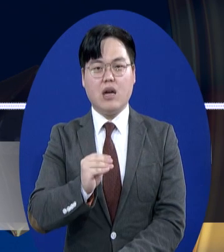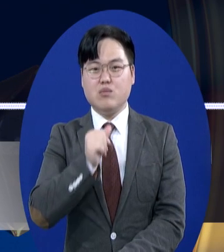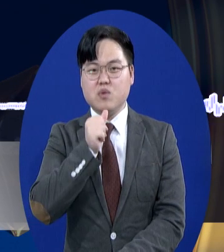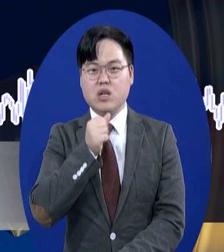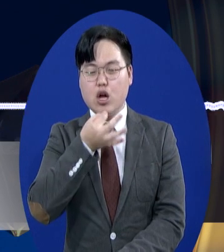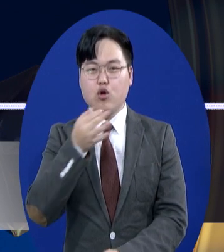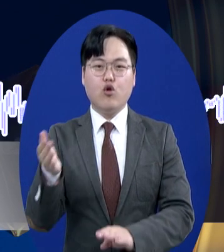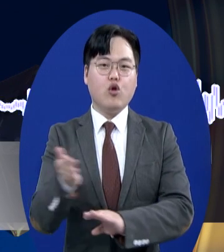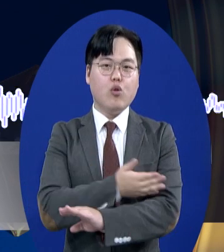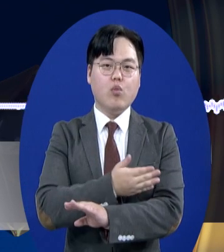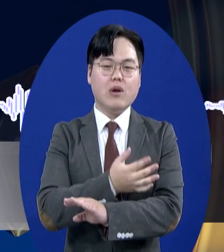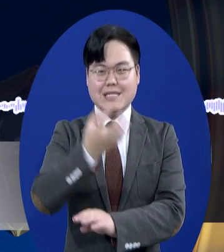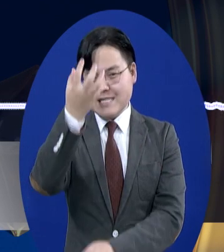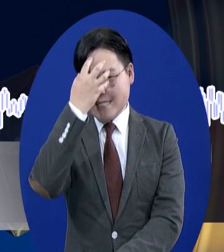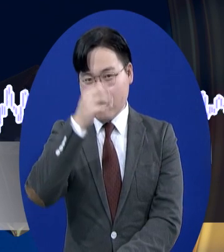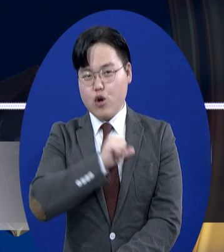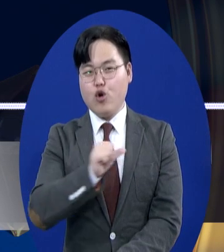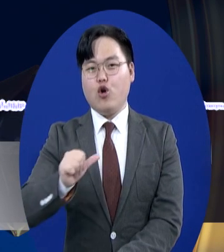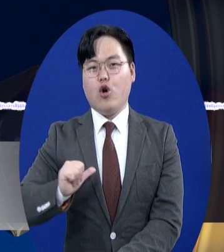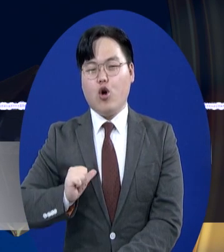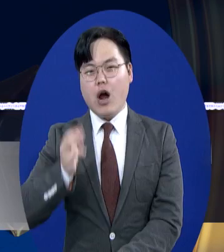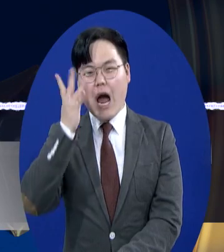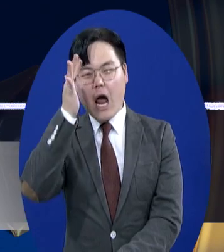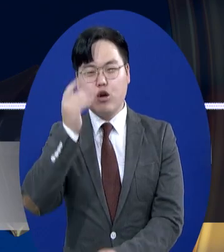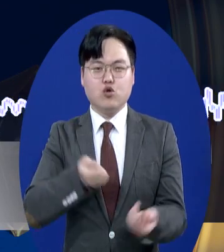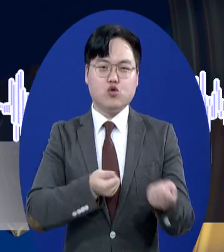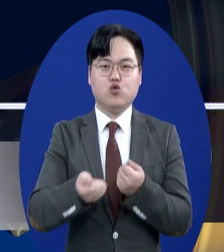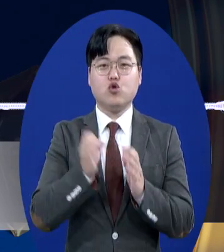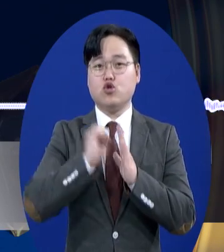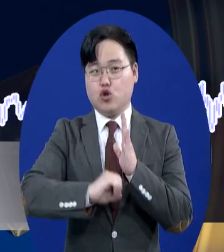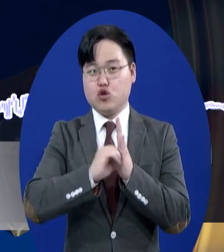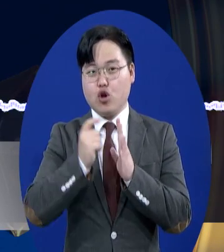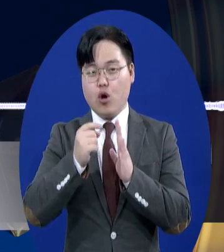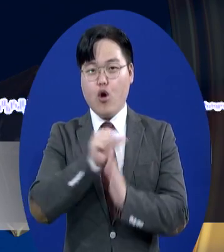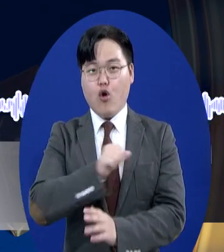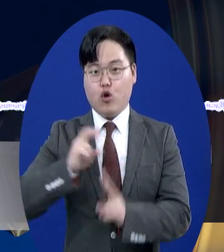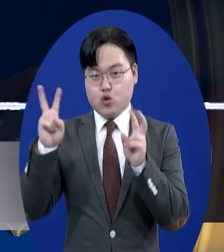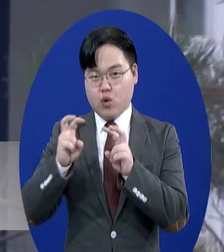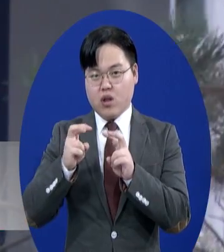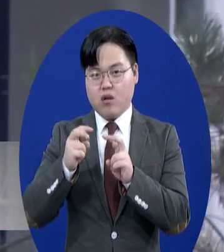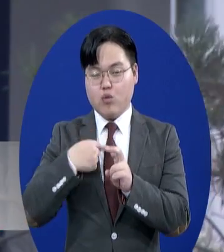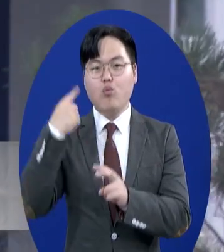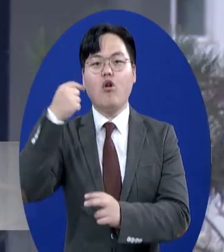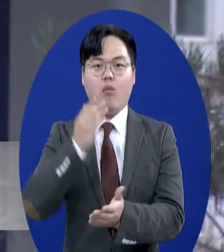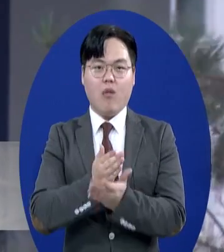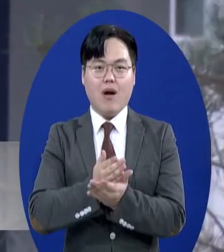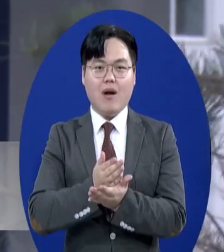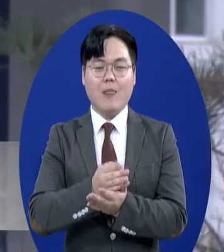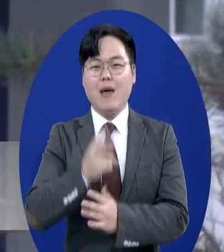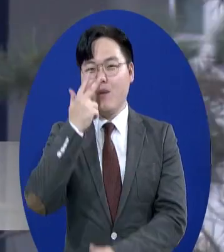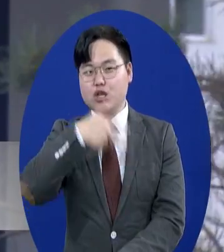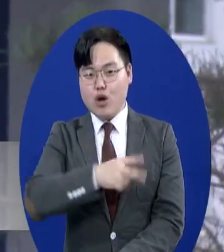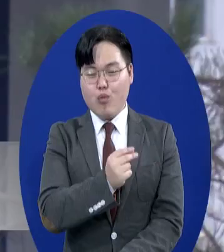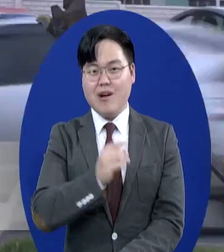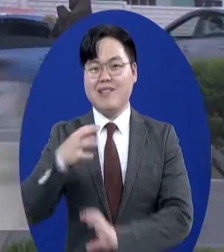яг одоо бол ялангуяа засгийн газрын хувьд бол арга хэмжээ авах нь зүйтэй болов гэж бол судлаачийн үзсэн бол харж байна. Шатхууны үнийг дэлхийн зах зээлийн